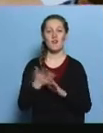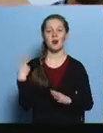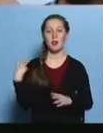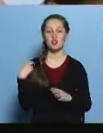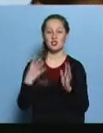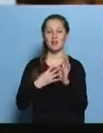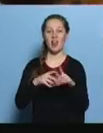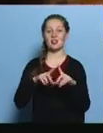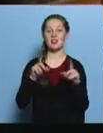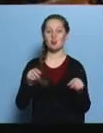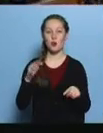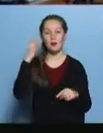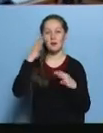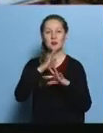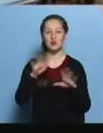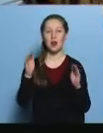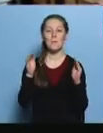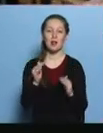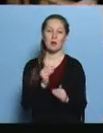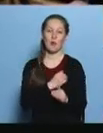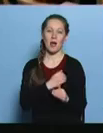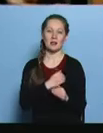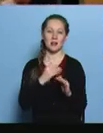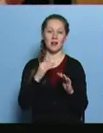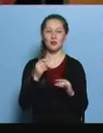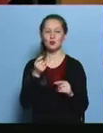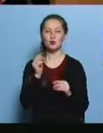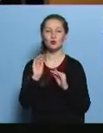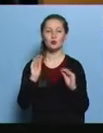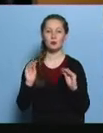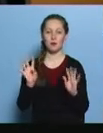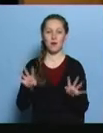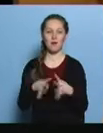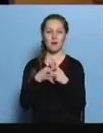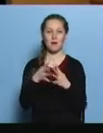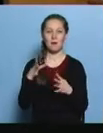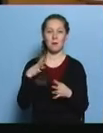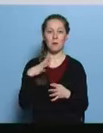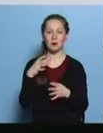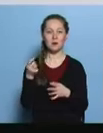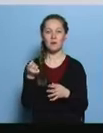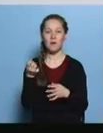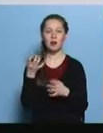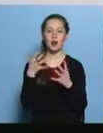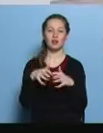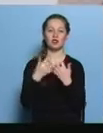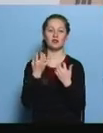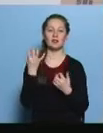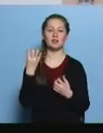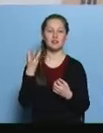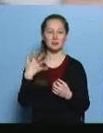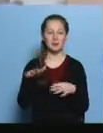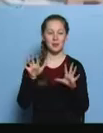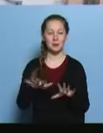9-ке даже и не мечтали. Минимум хотели расшириться. Старый корпус стал мал. В школе, рассчитанной на 350 мест, число